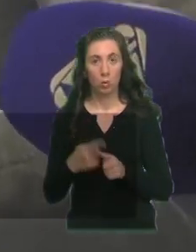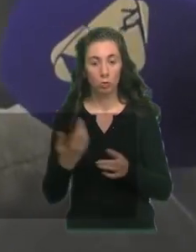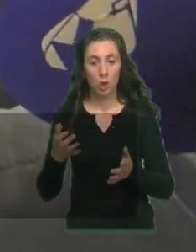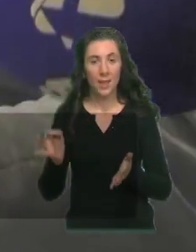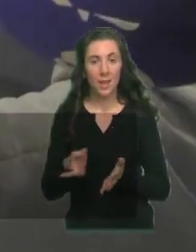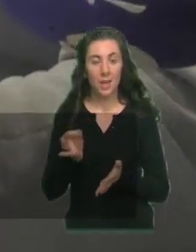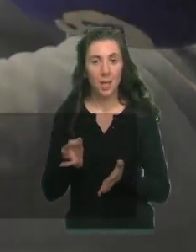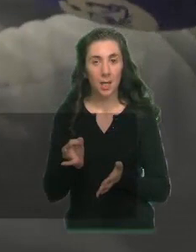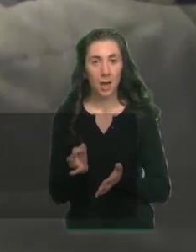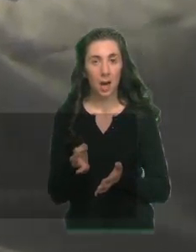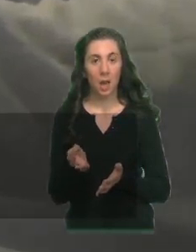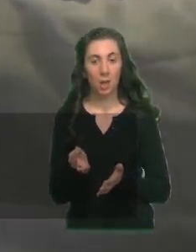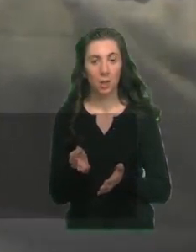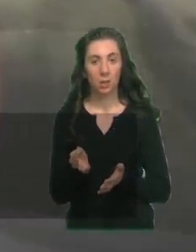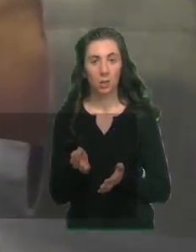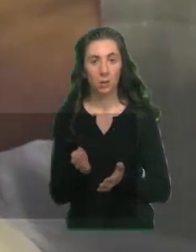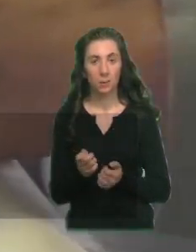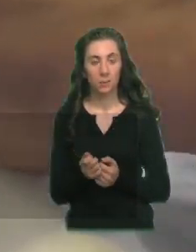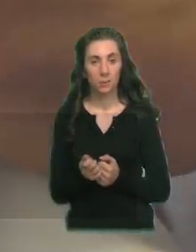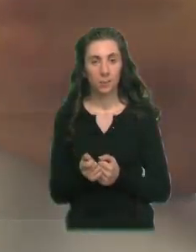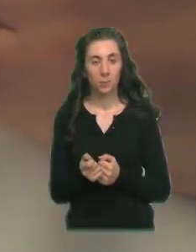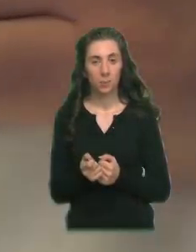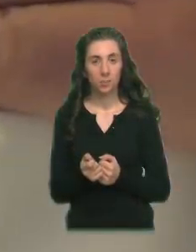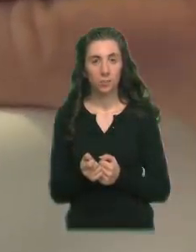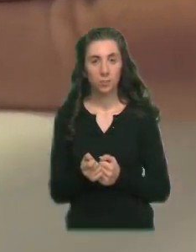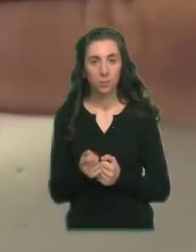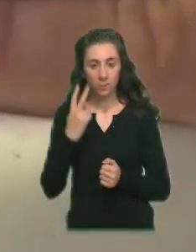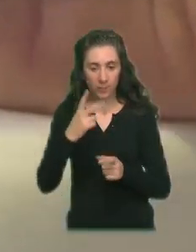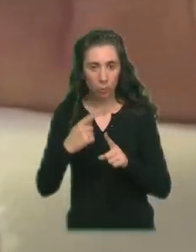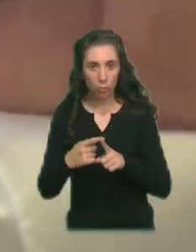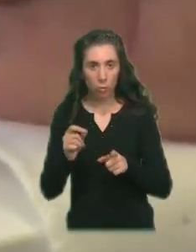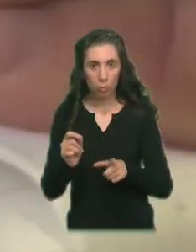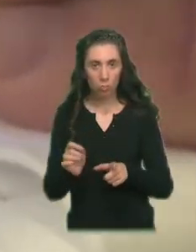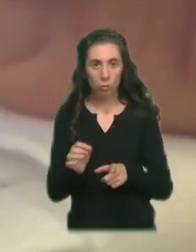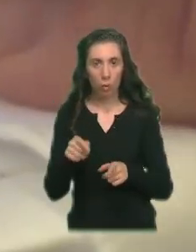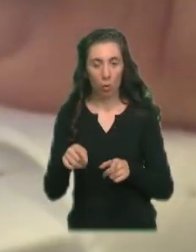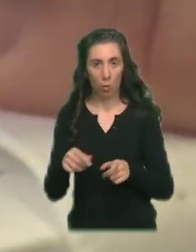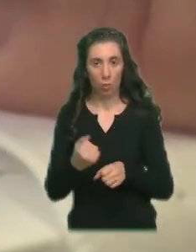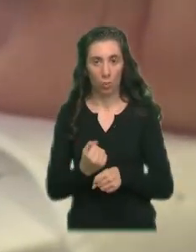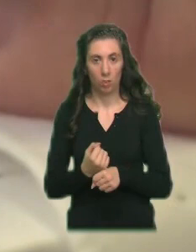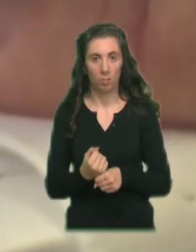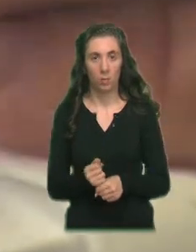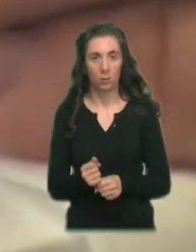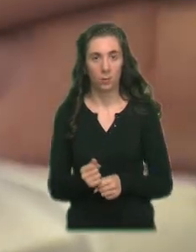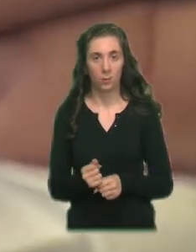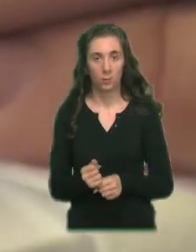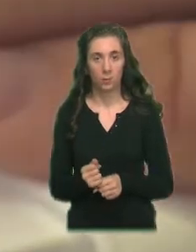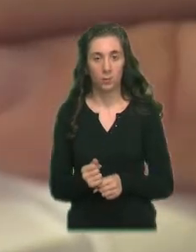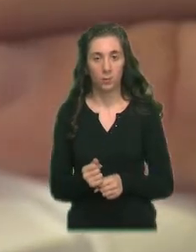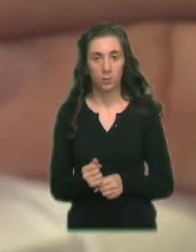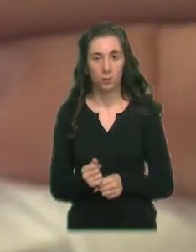gdje je igla, gdje je igla ovoga. Vidiš točno, evo, tako, evo.